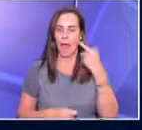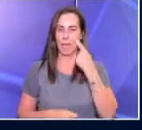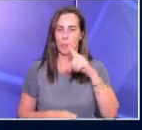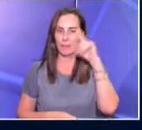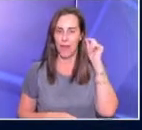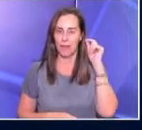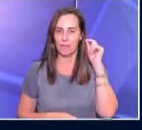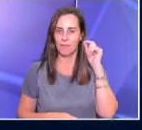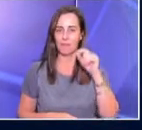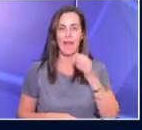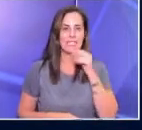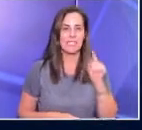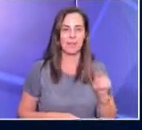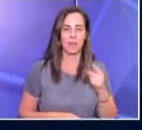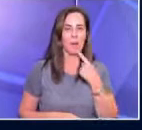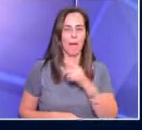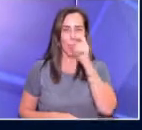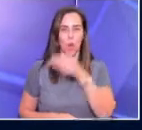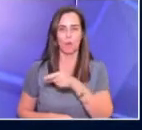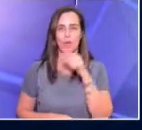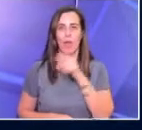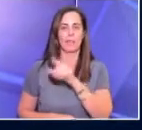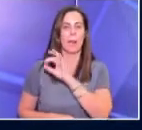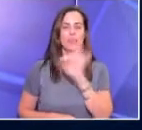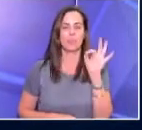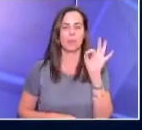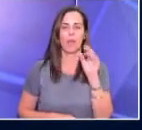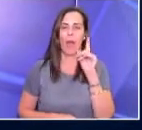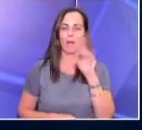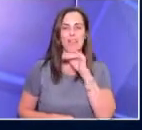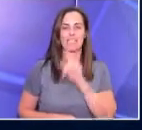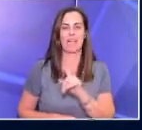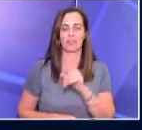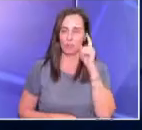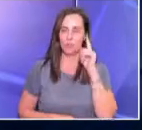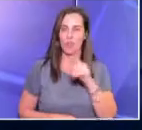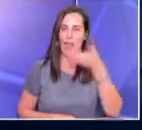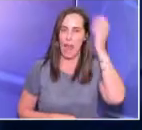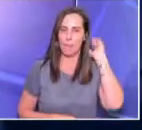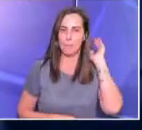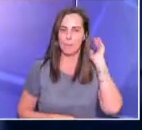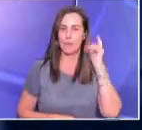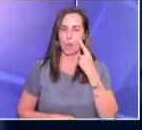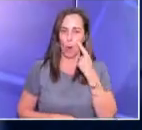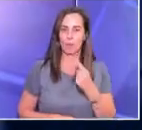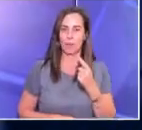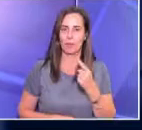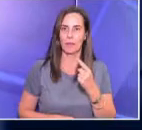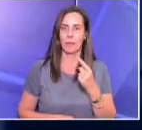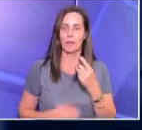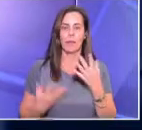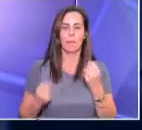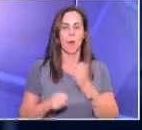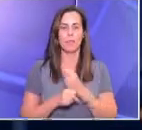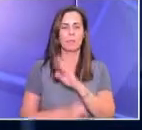אביב, אסף זמיר אומר לרון חולדאי, אתה מצוין, אבל זקן. אני חושב שיאיר לפיד, אנחנו נראה, והרבה חבר'ה עושים